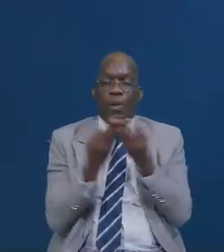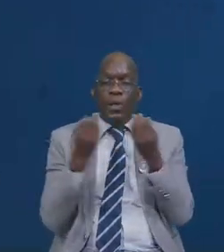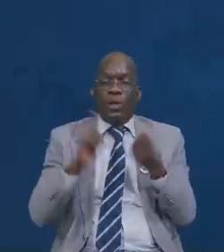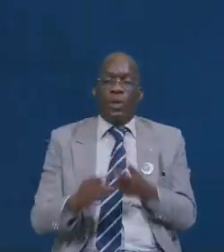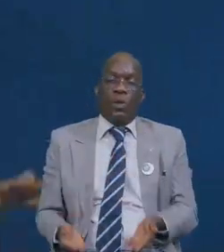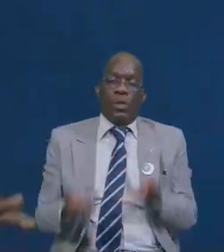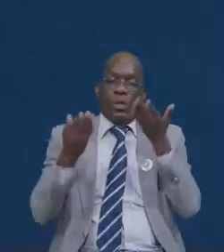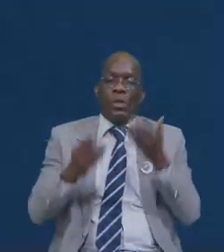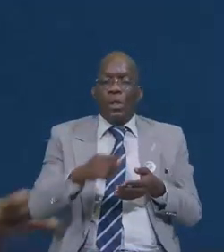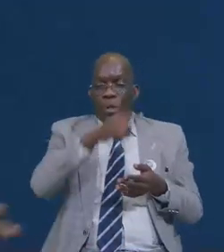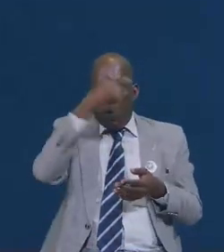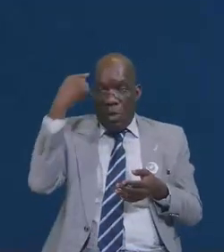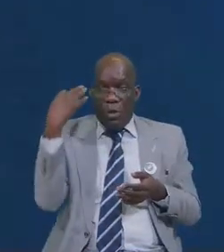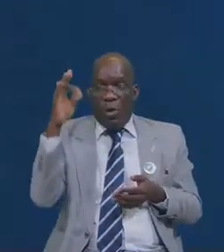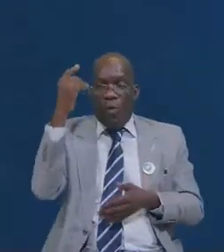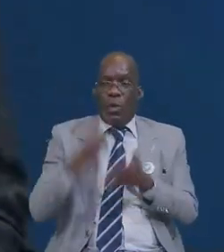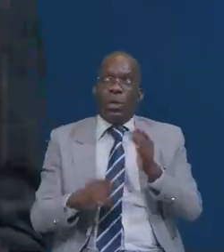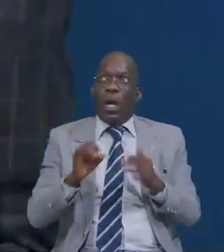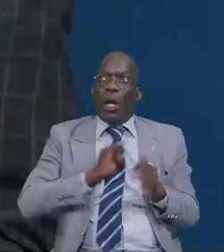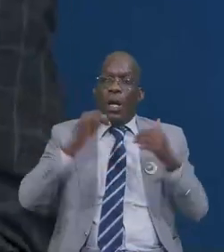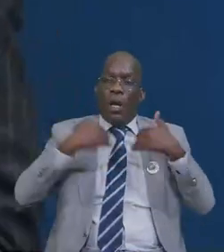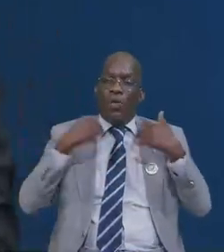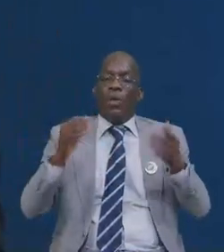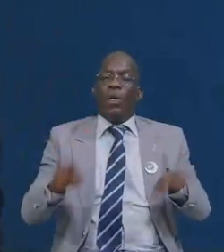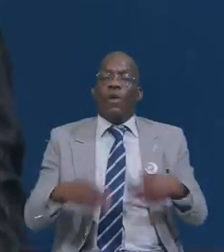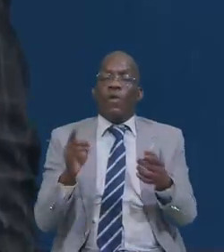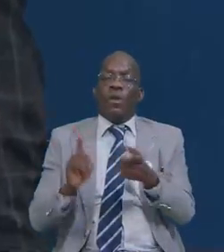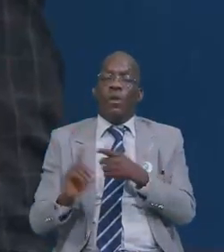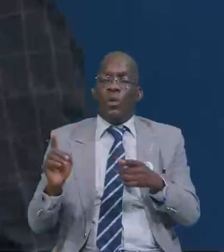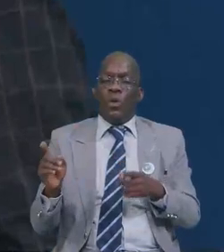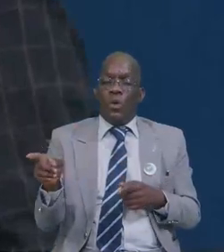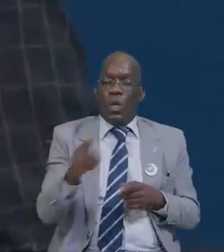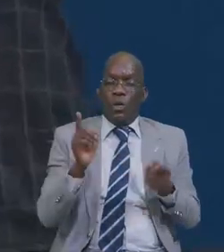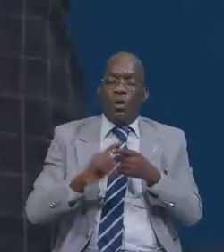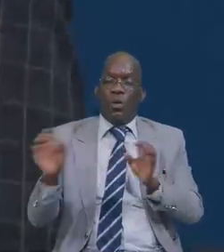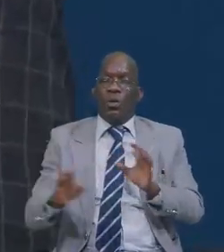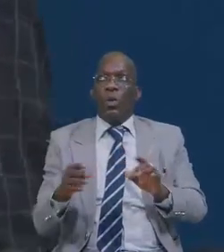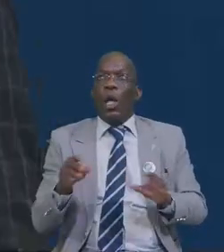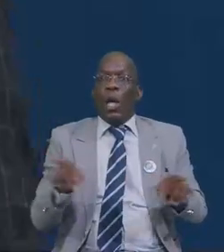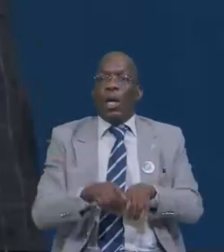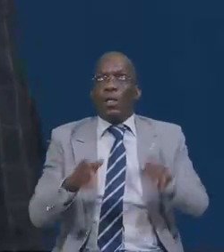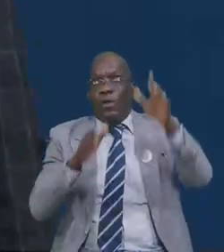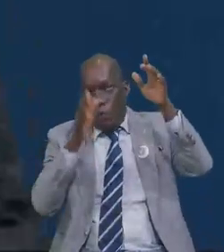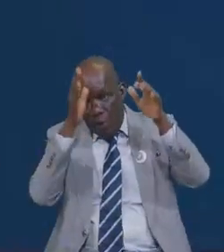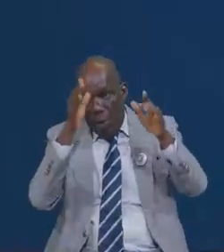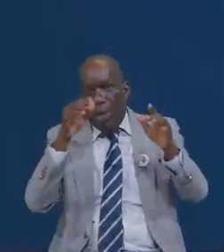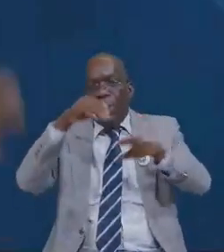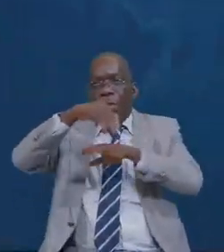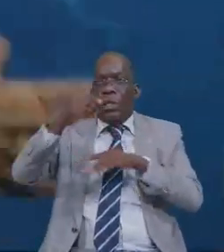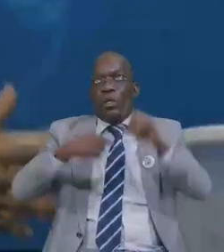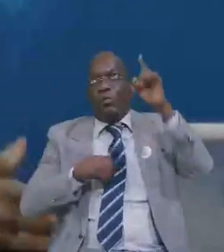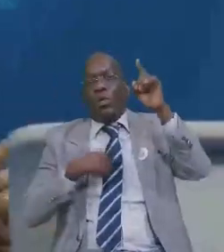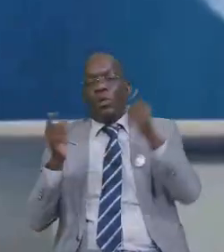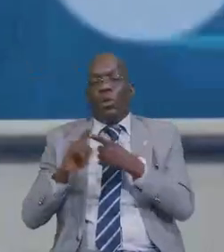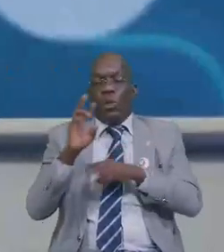susciter. Aider à cause de ce que je veux qu'ils fassent ici. Parce que le Père m'a envoyé dans le monde.